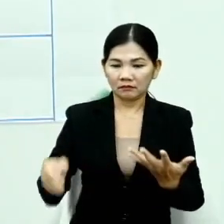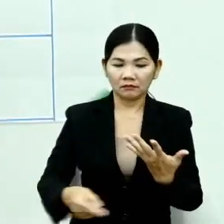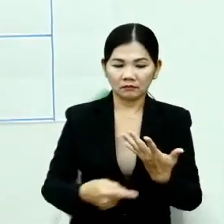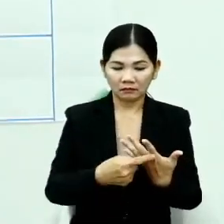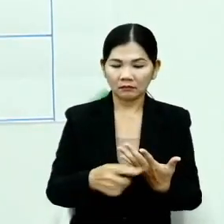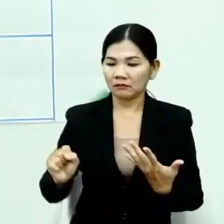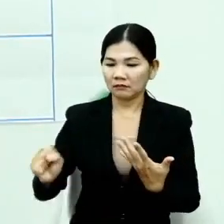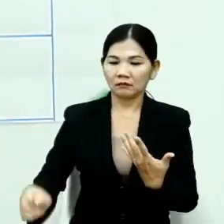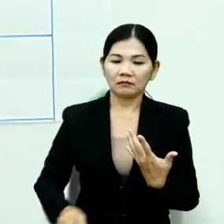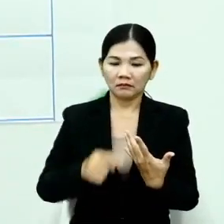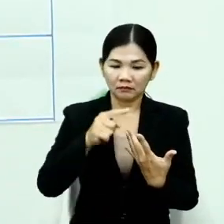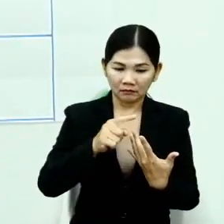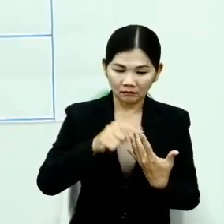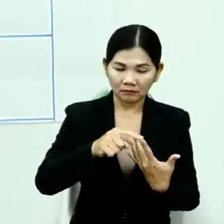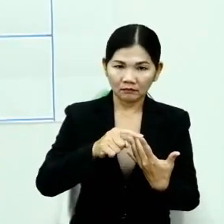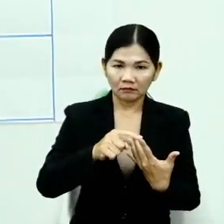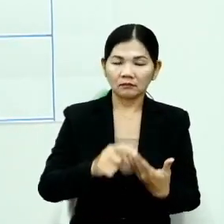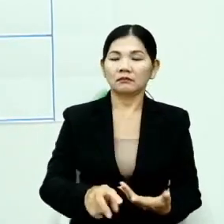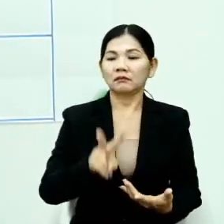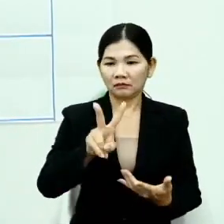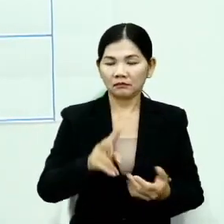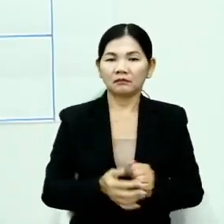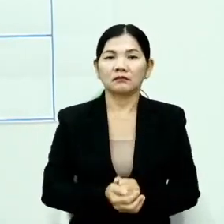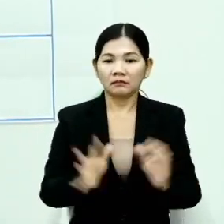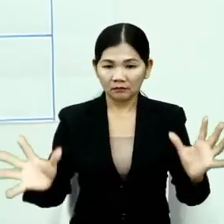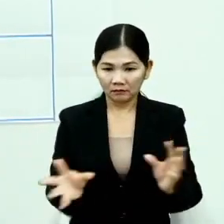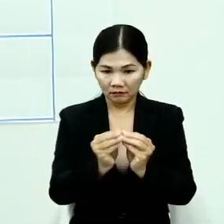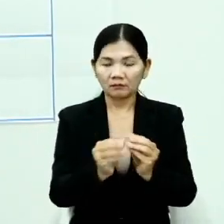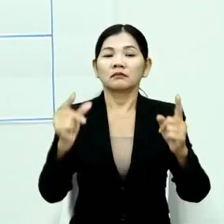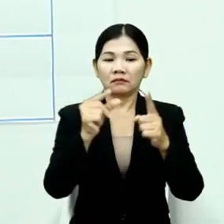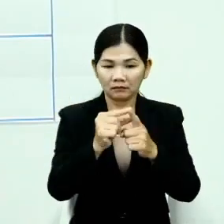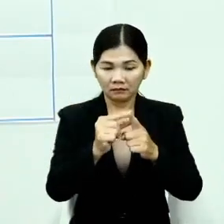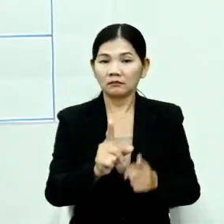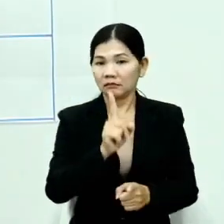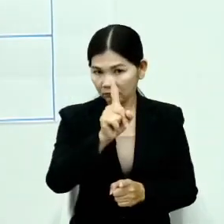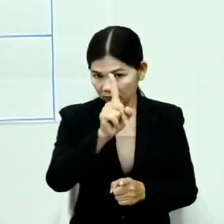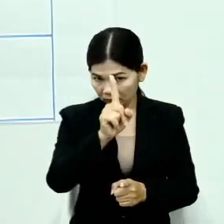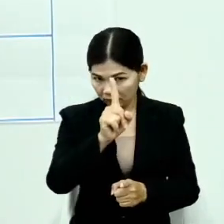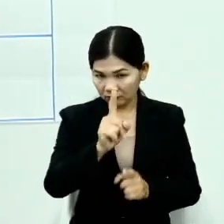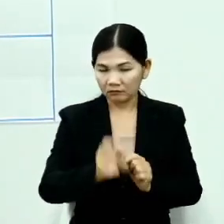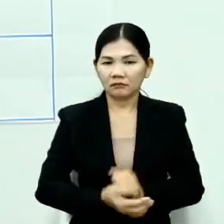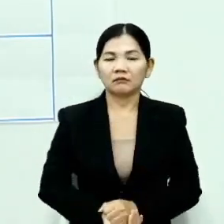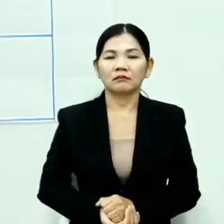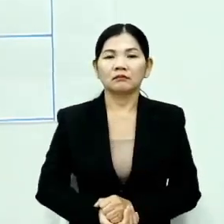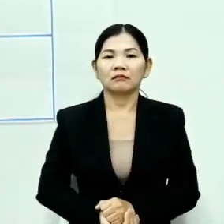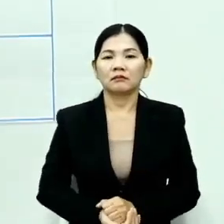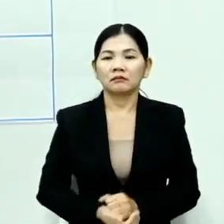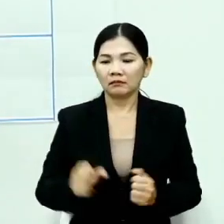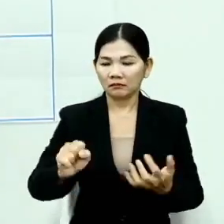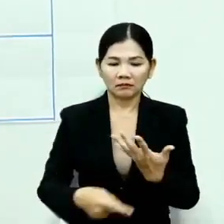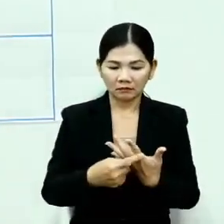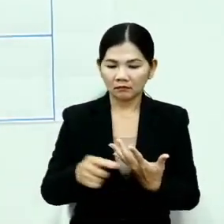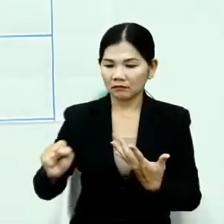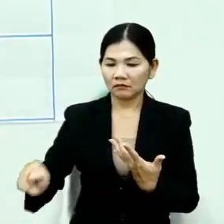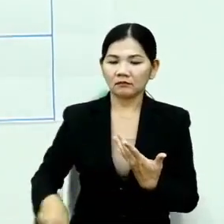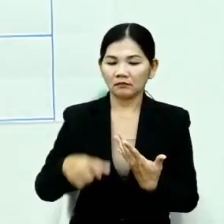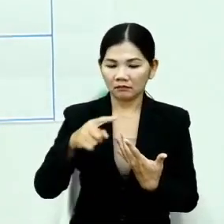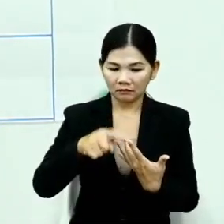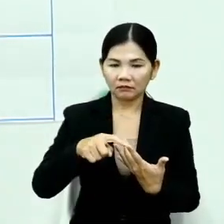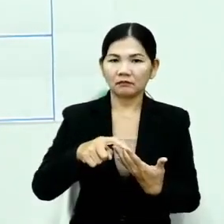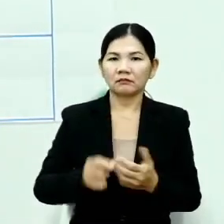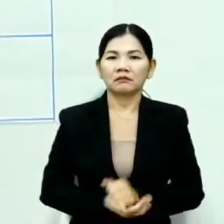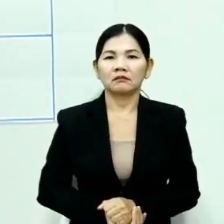មួយព្យាង្គទៀតគឺបានពីរពីរព្យាង្គបានជាបង្កើតជាពាក្យចាគឺតេះតាអរគុណកូនកូ